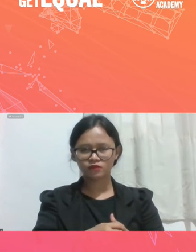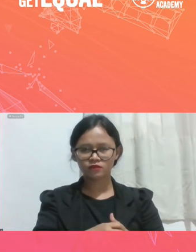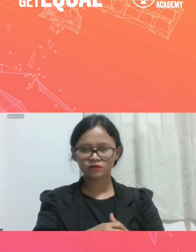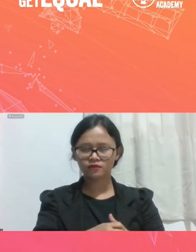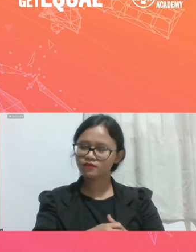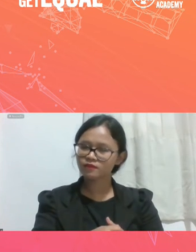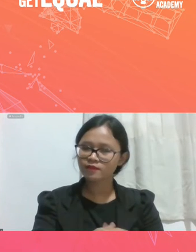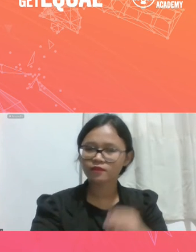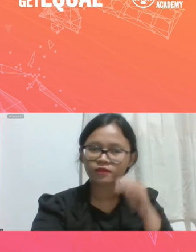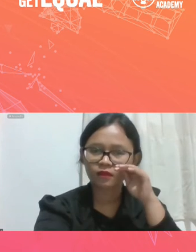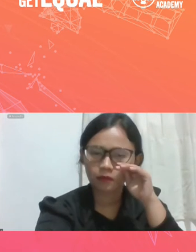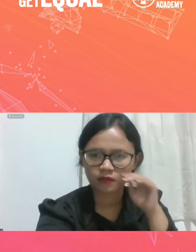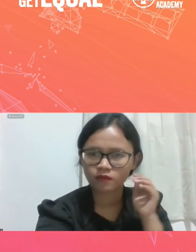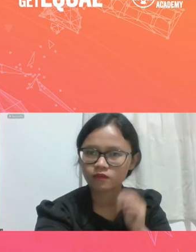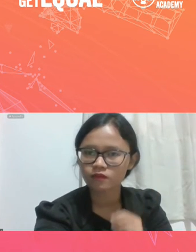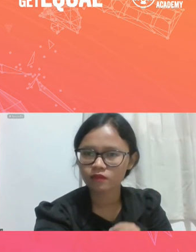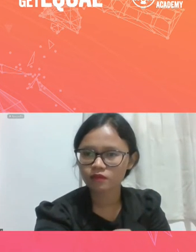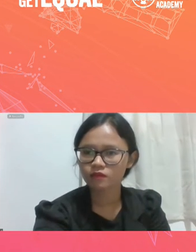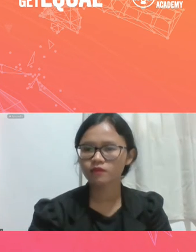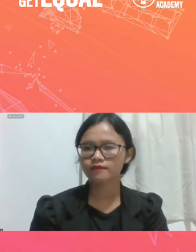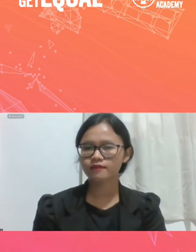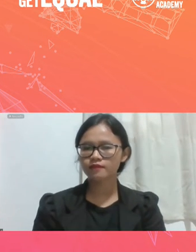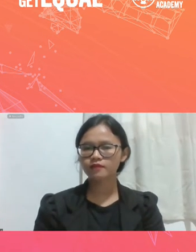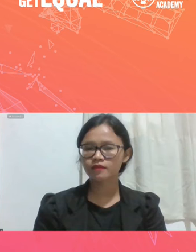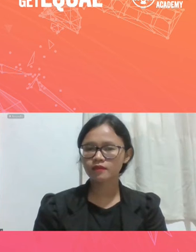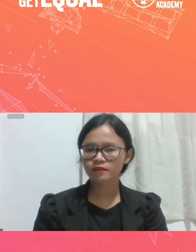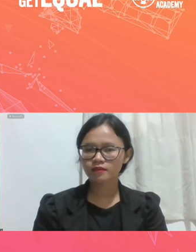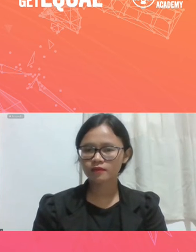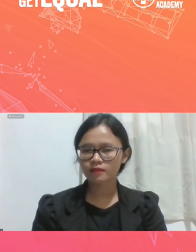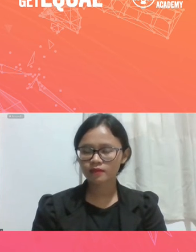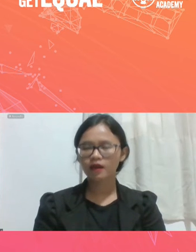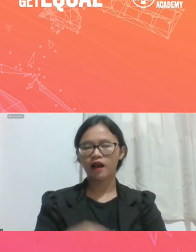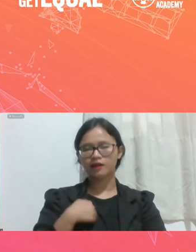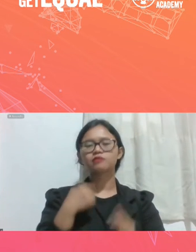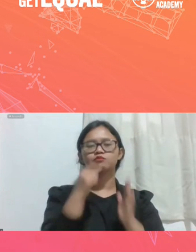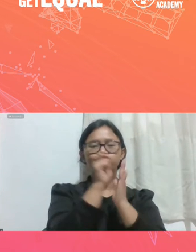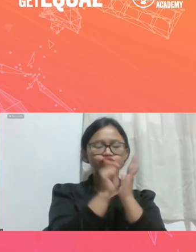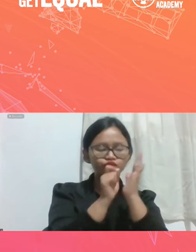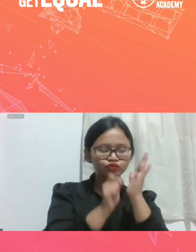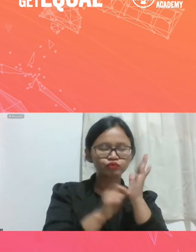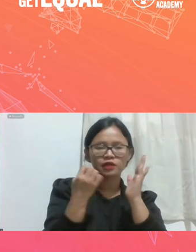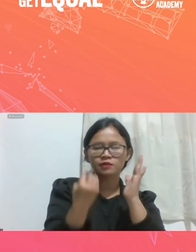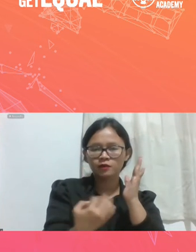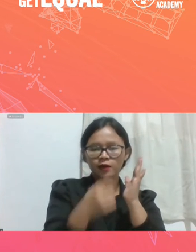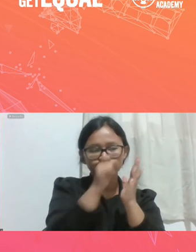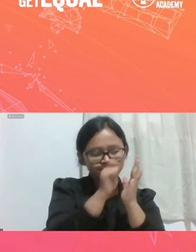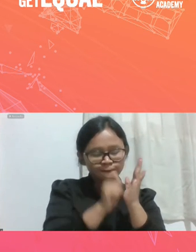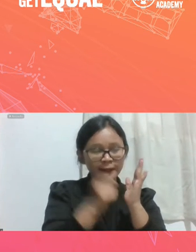banget sih tadi saya perhatikan dan catat beberapa di catatan saya.